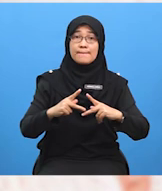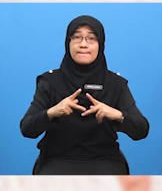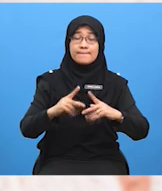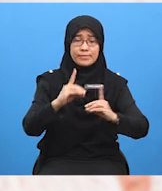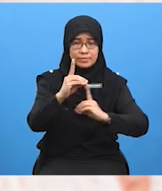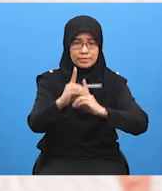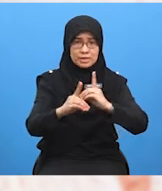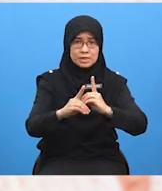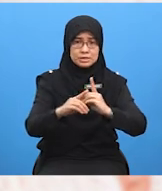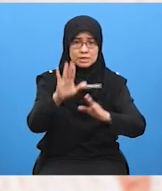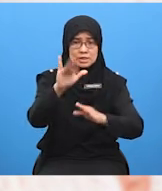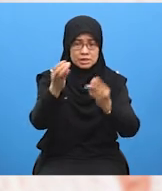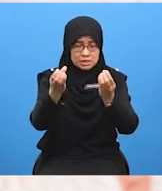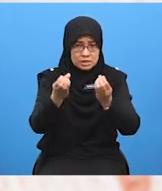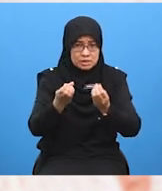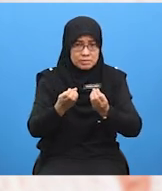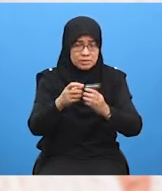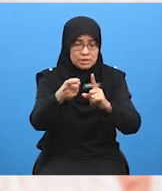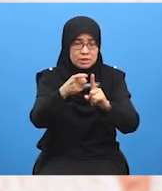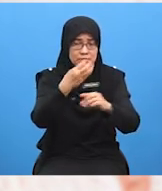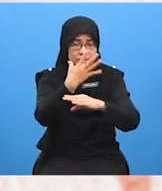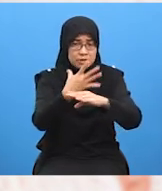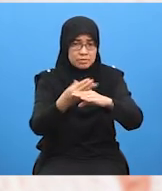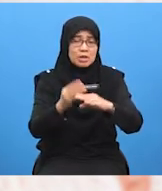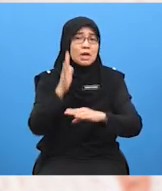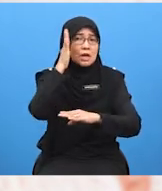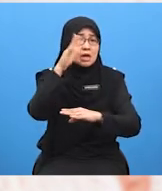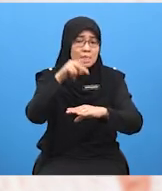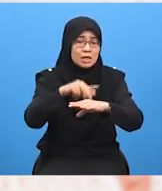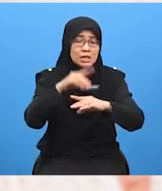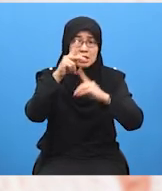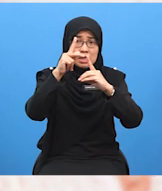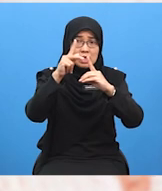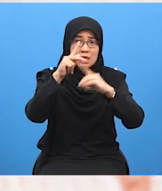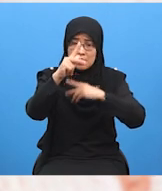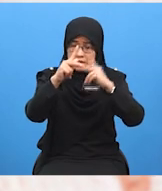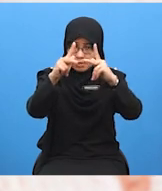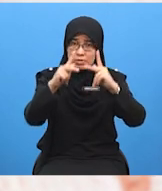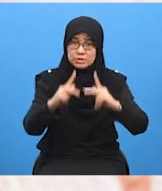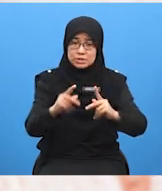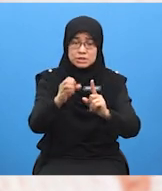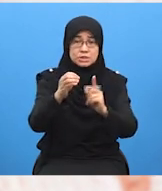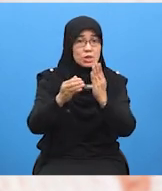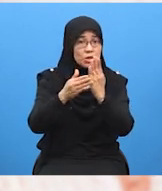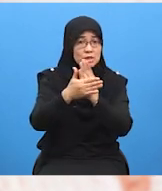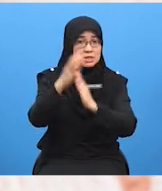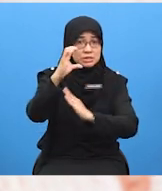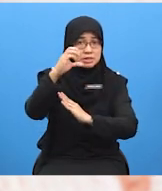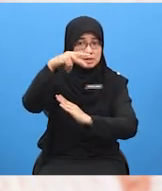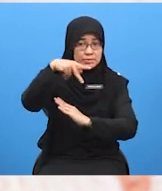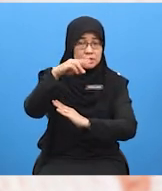Isyarat yang diterima daripada input akan diproses oleh CPU.